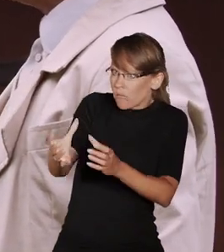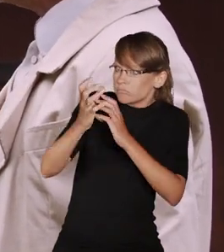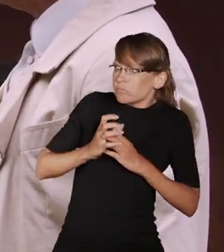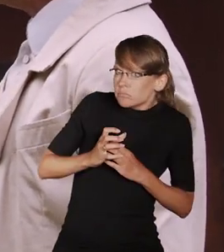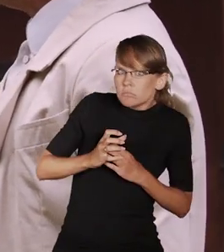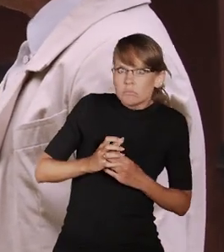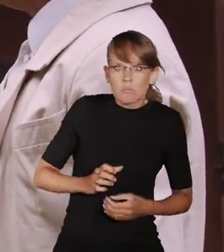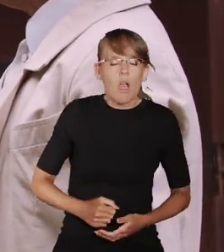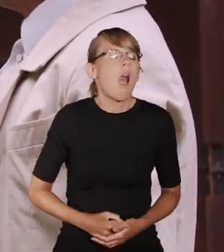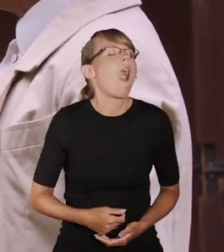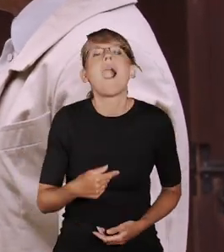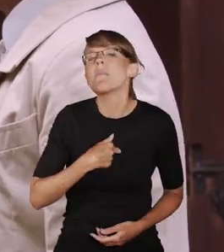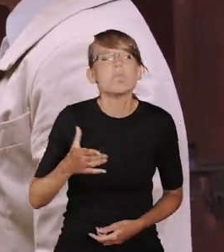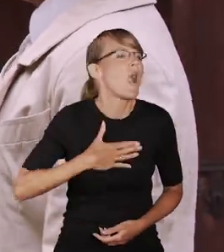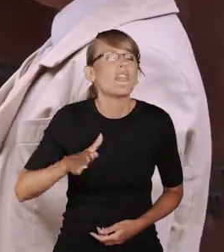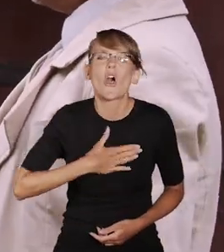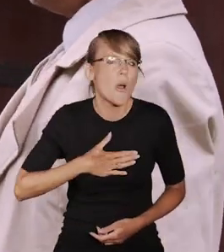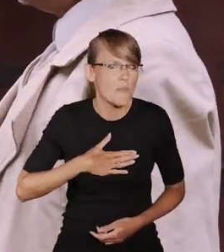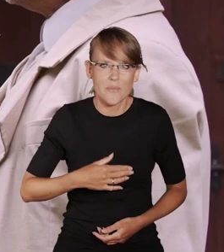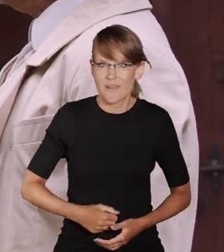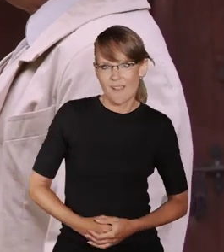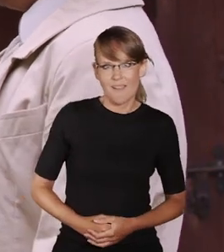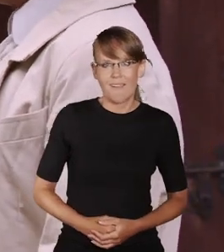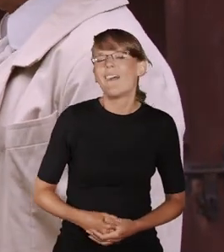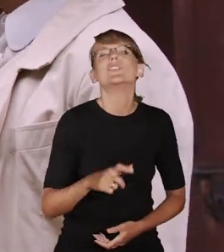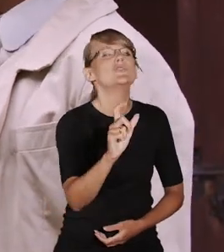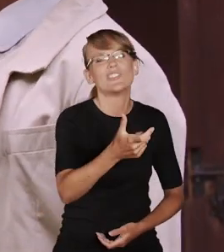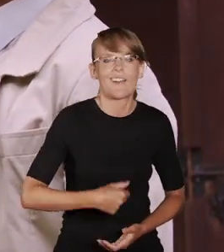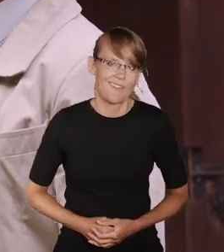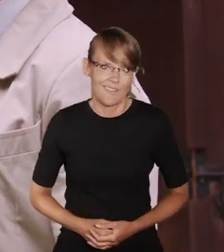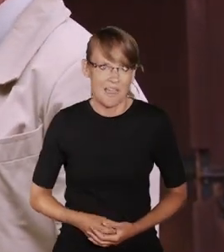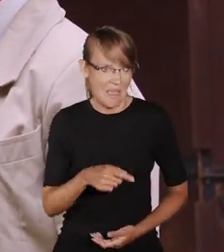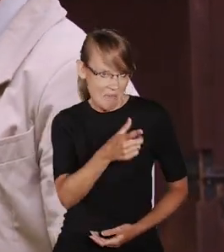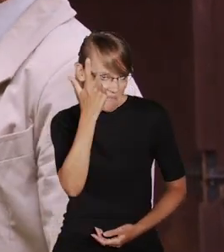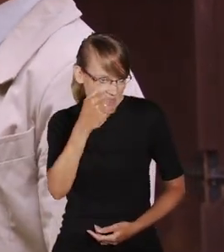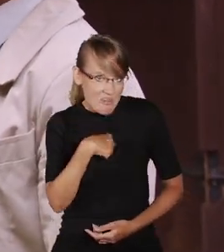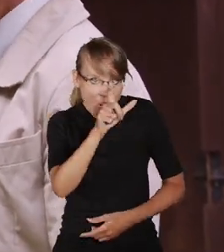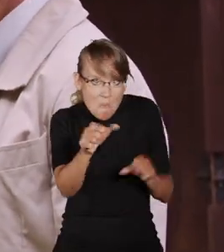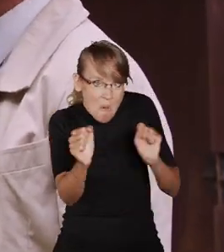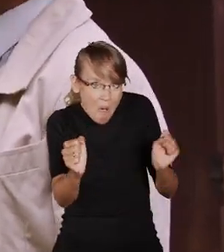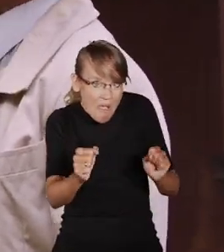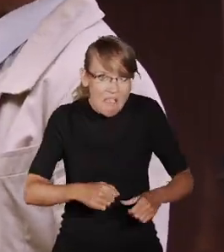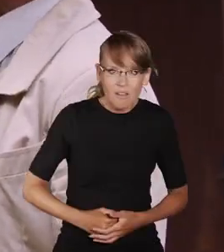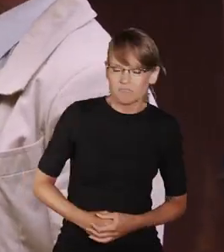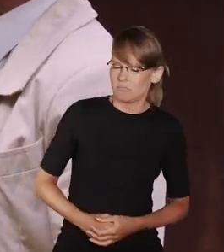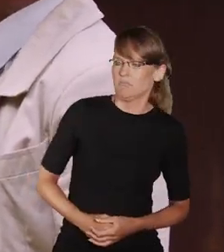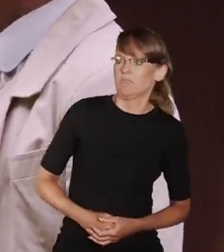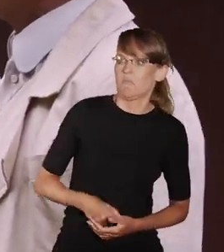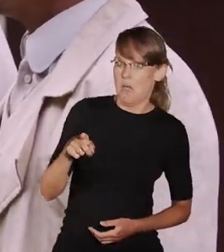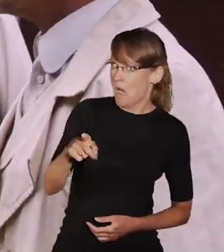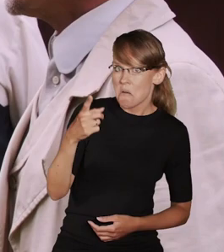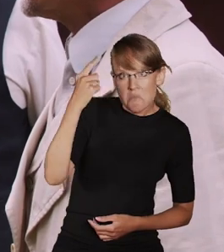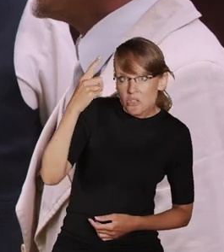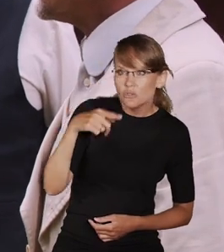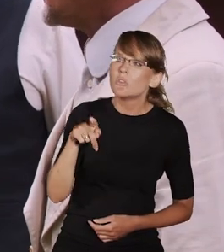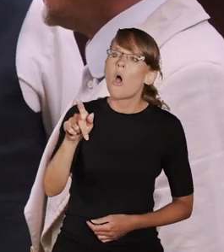pan jesteś potwór i niedźwiedź. Za przeproszeniem, jakim prawem mnie pani obraża? Bo mi